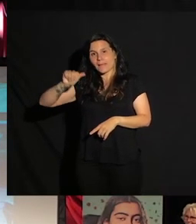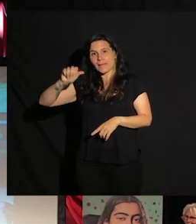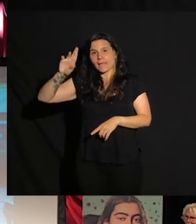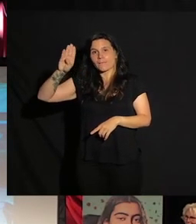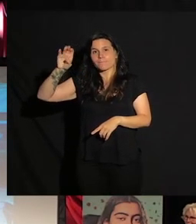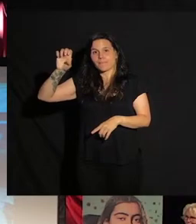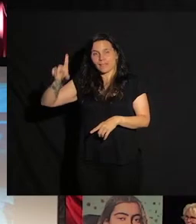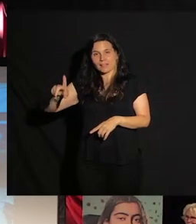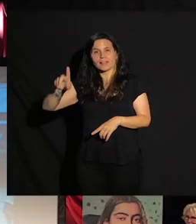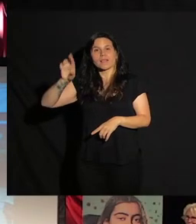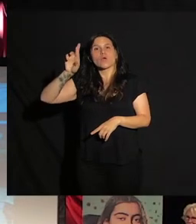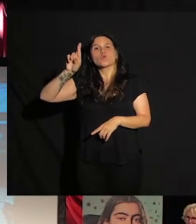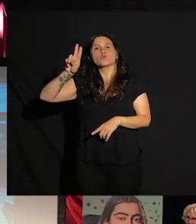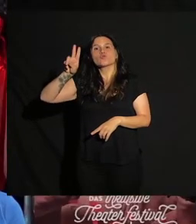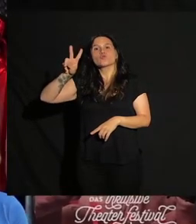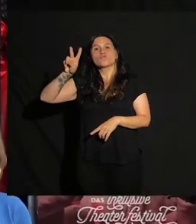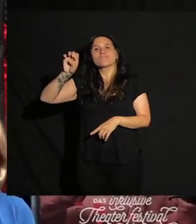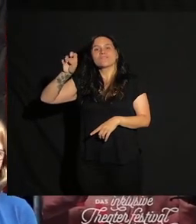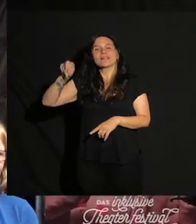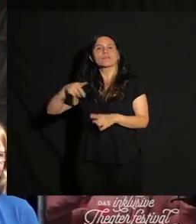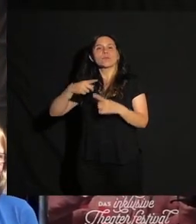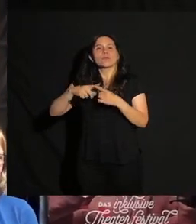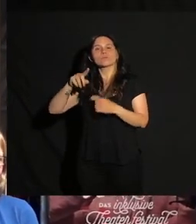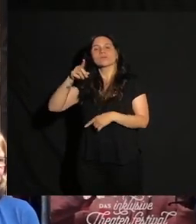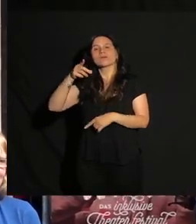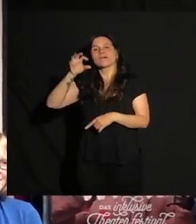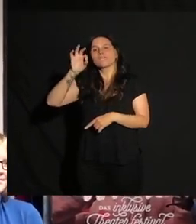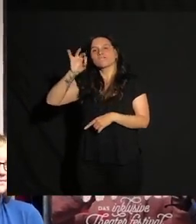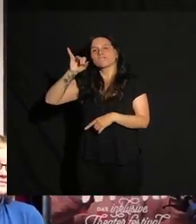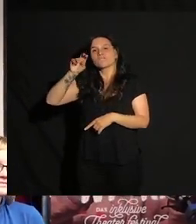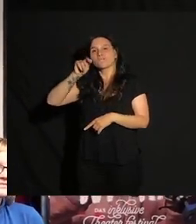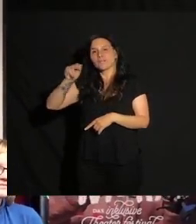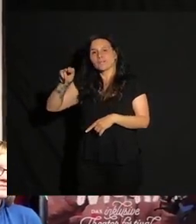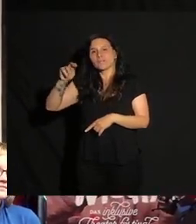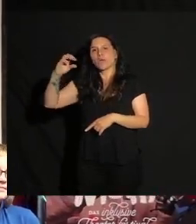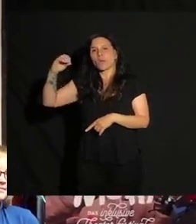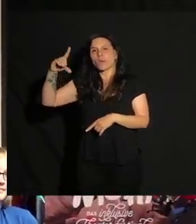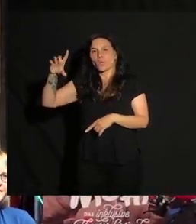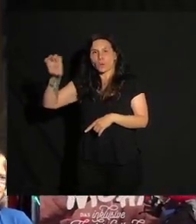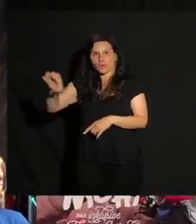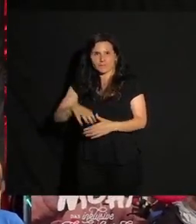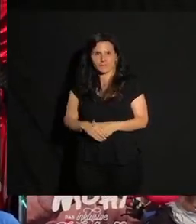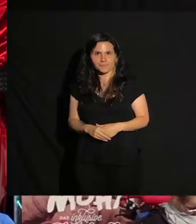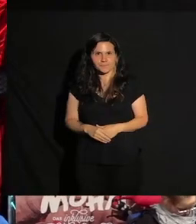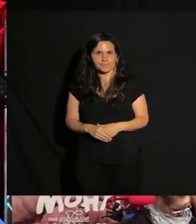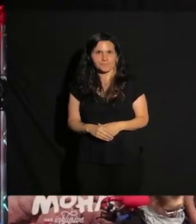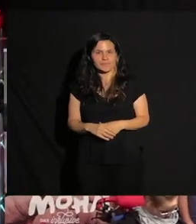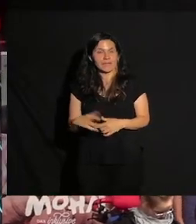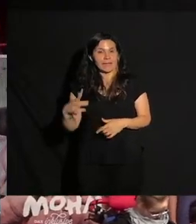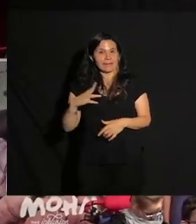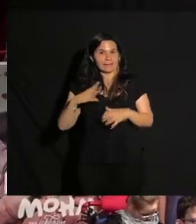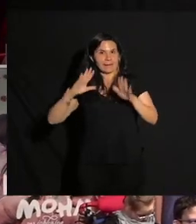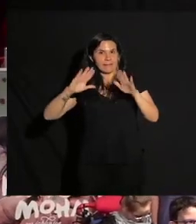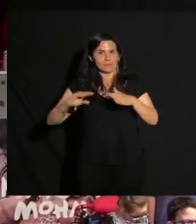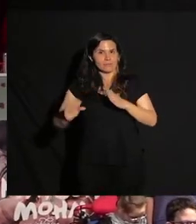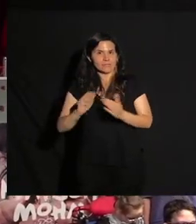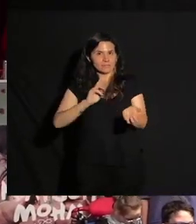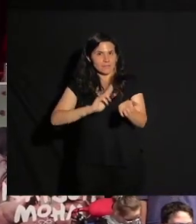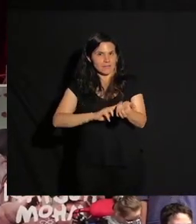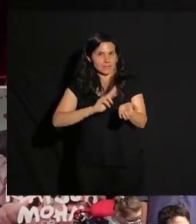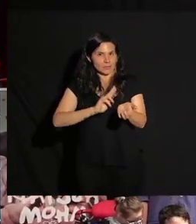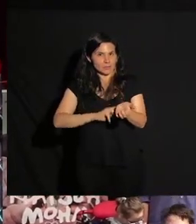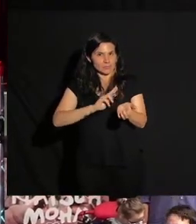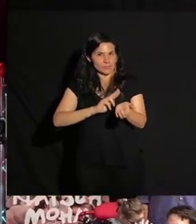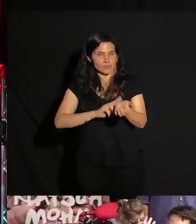Ruven und Finn-Ole. Ja, und es soll auch gleich losgehen mit den ersten Rhythmen. Heute Morgen hatten wir ein